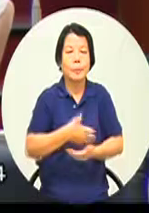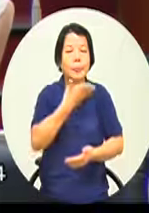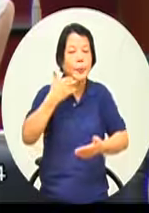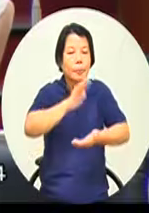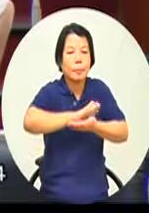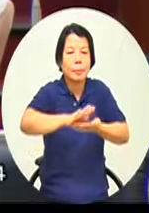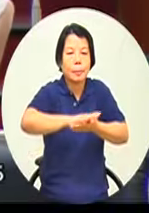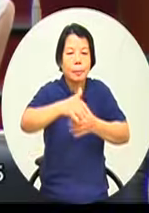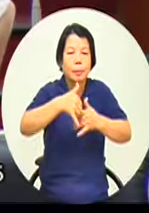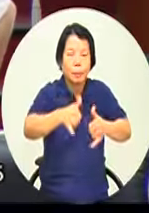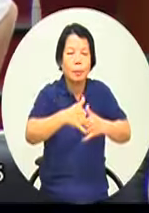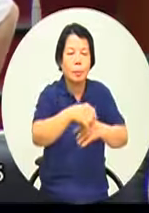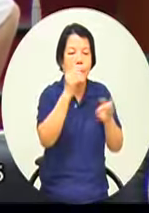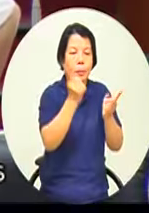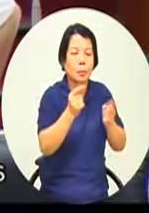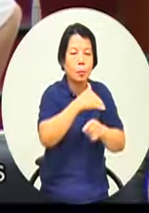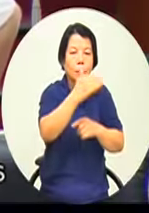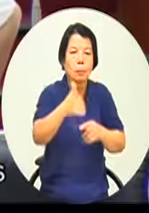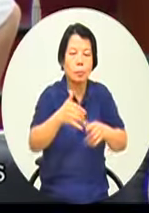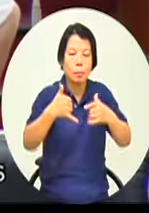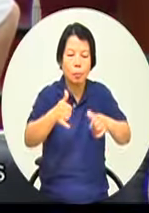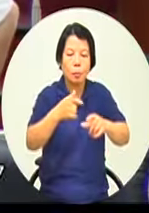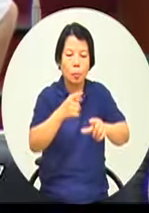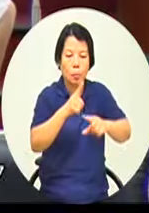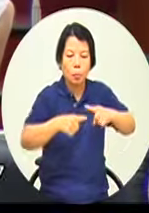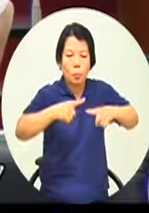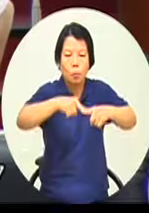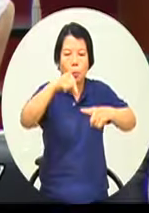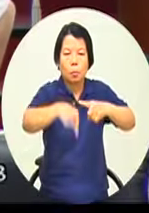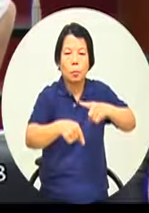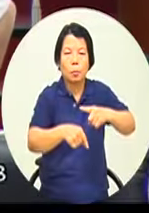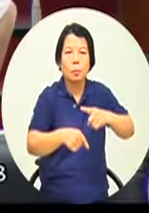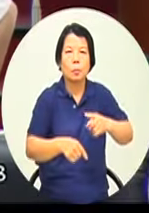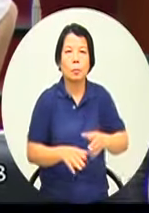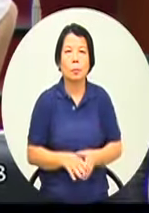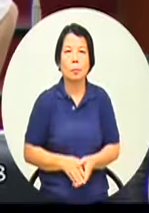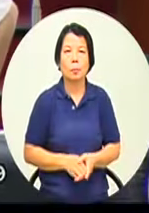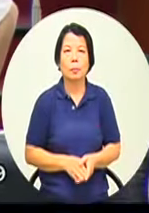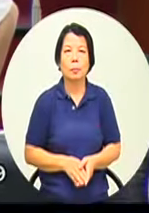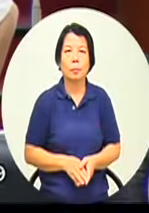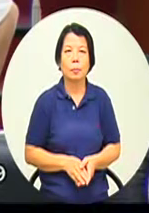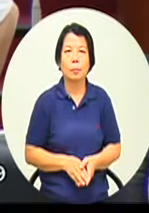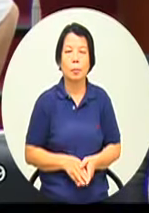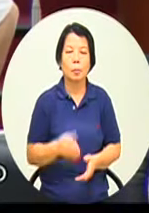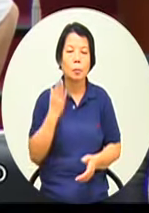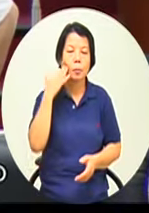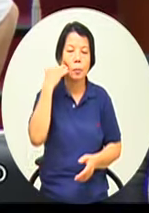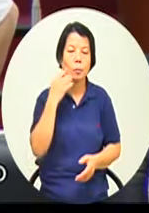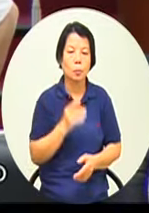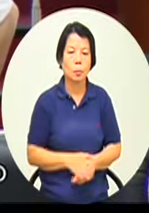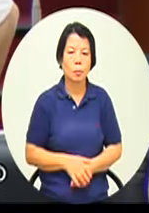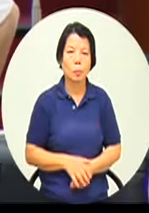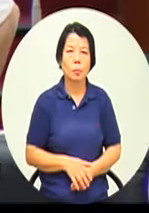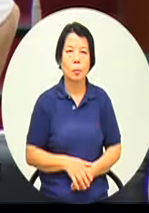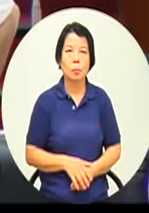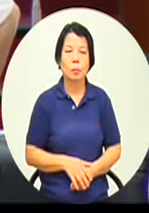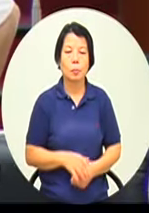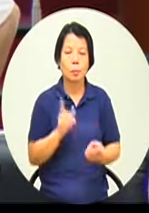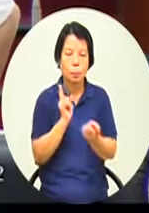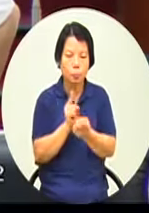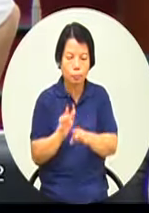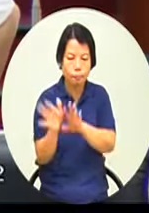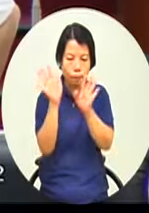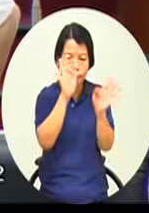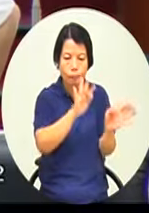路路口那两个淹水的状况。刚我有听局长讲说，如果面对这样的一个状